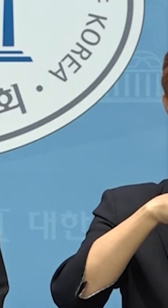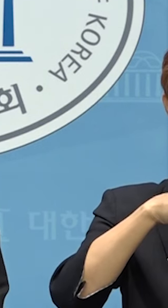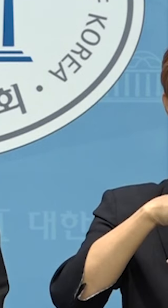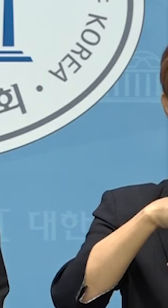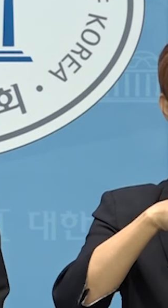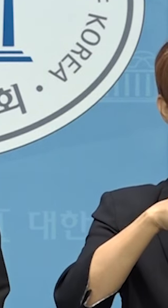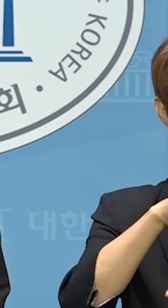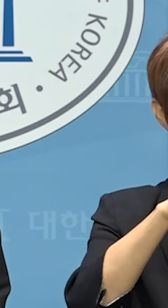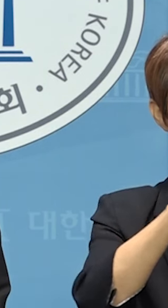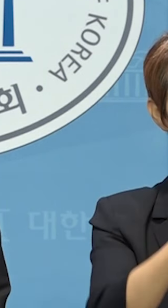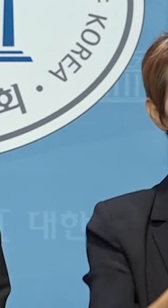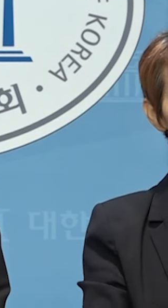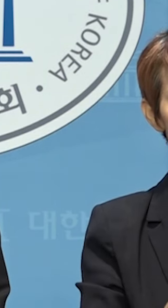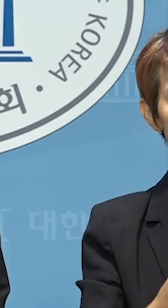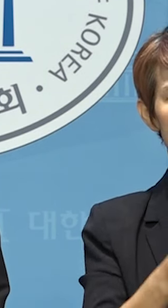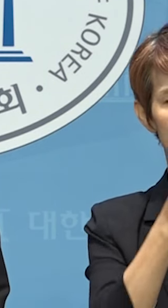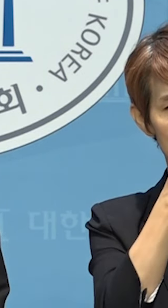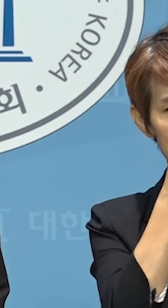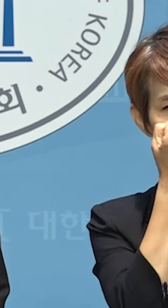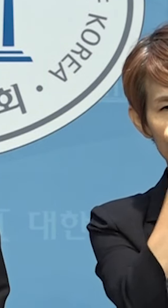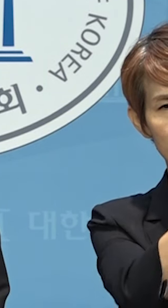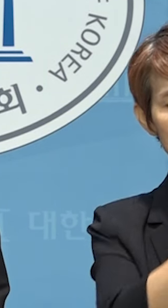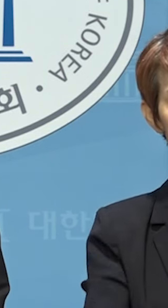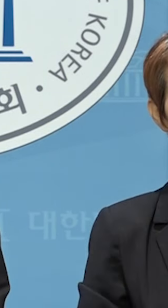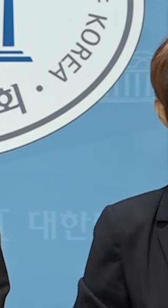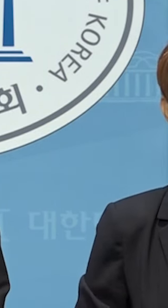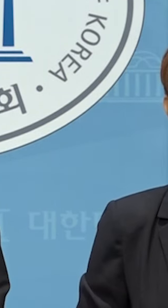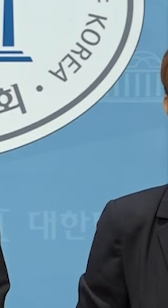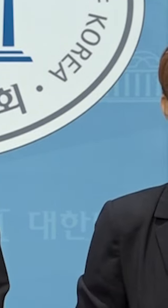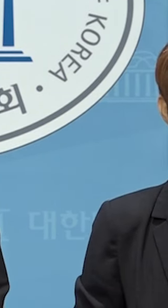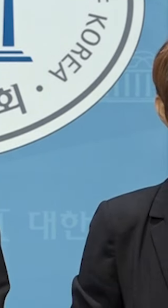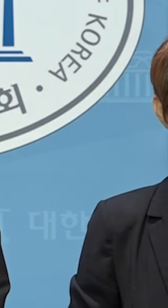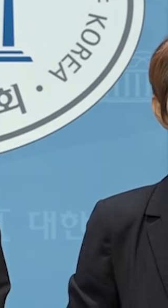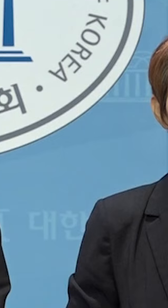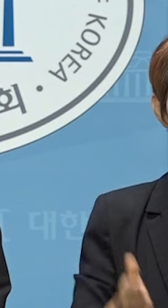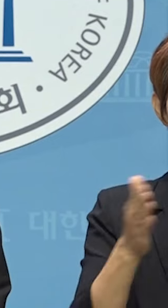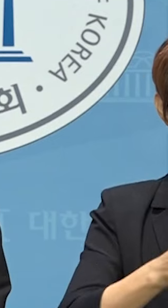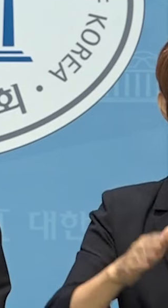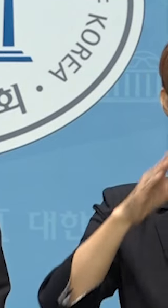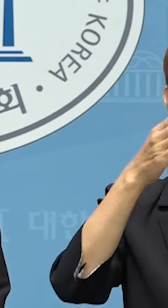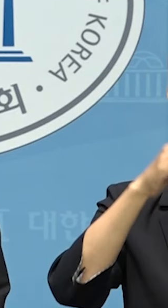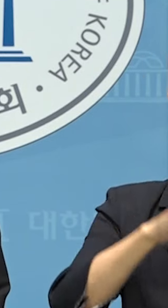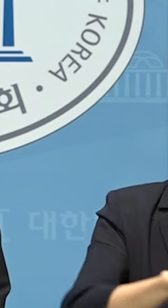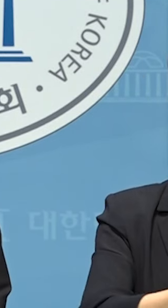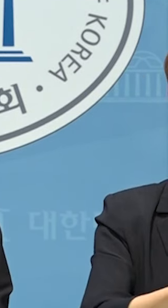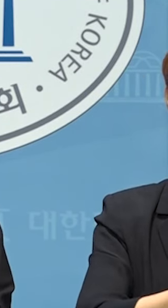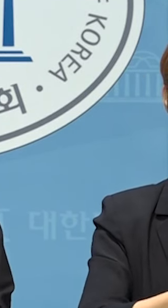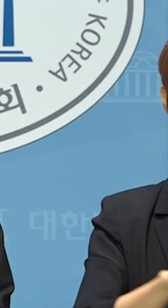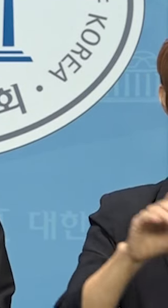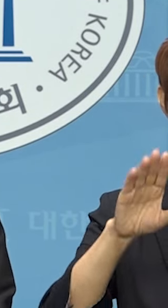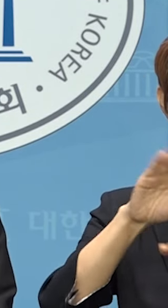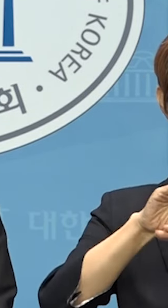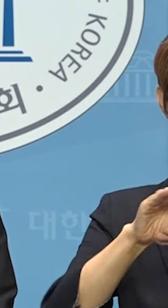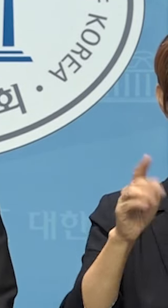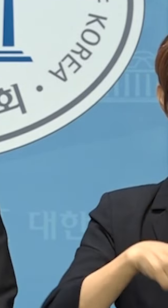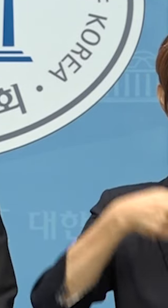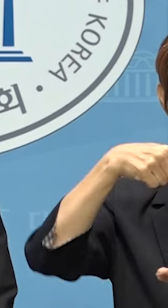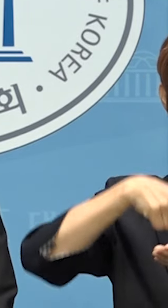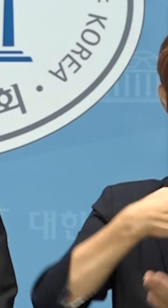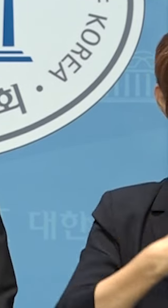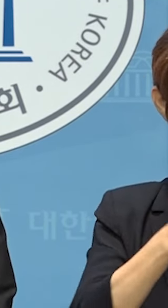구축하겠다는 큰 그림이 깔려 있는 것입니다 공정보도와 방송의 독립성을